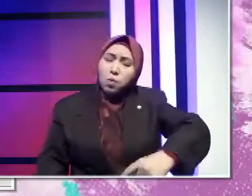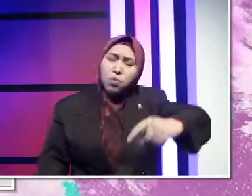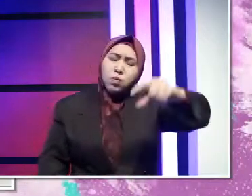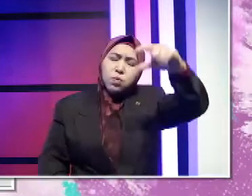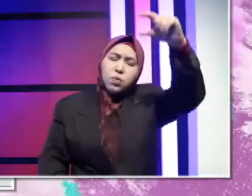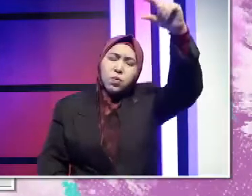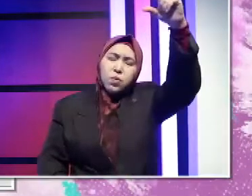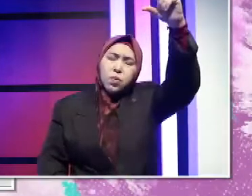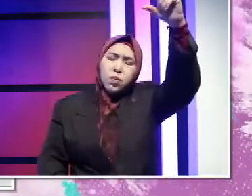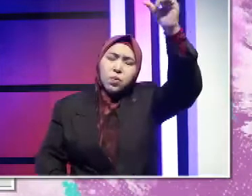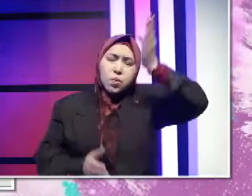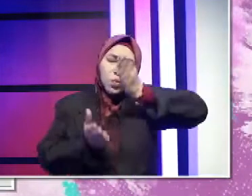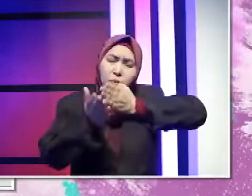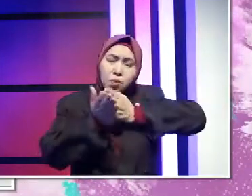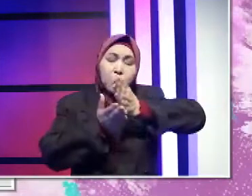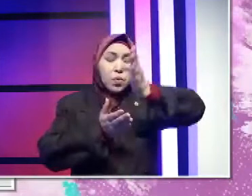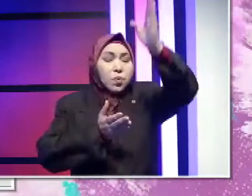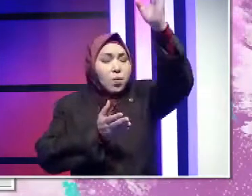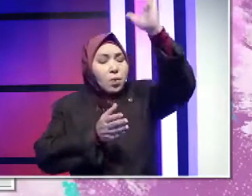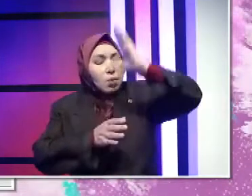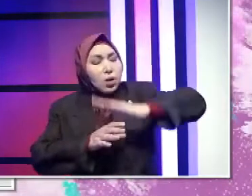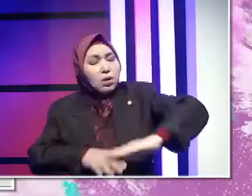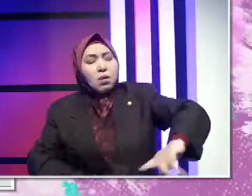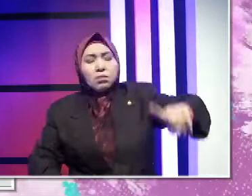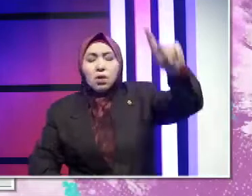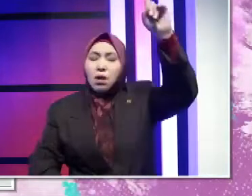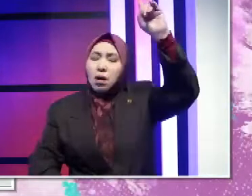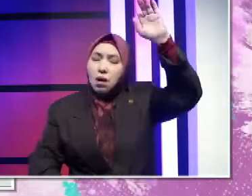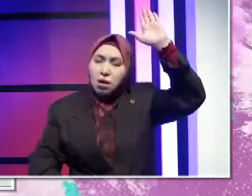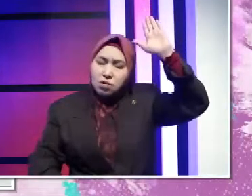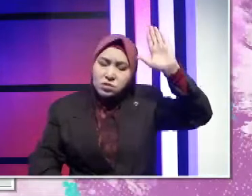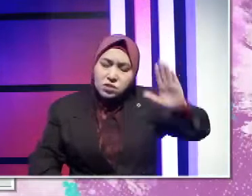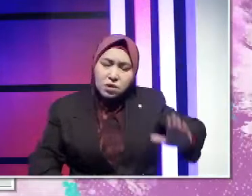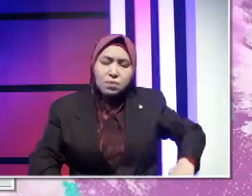وأسلموا له من قبل أن